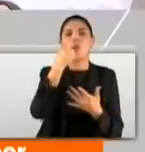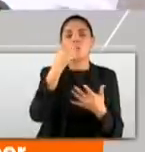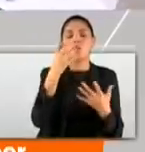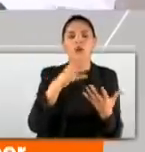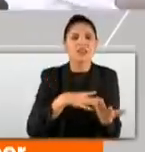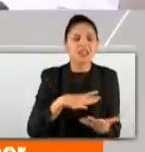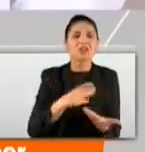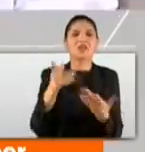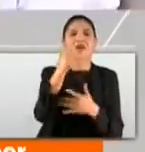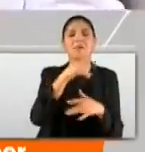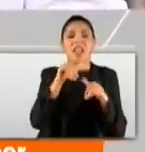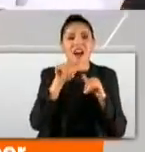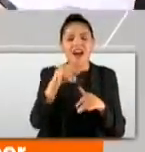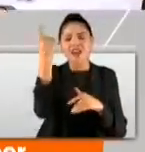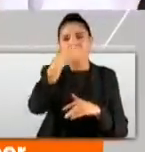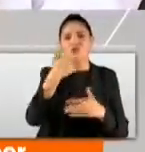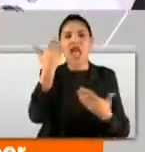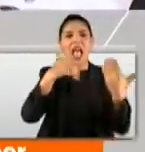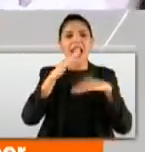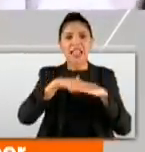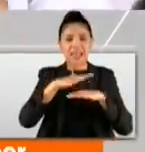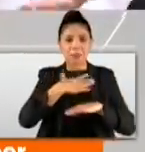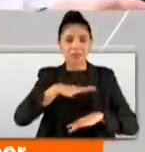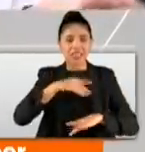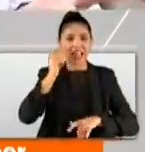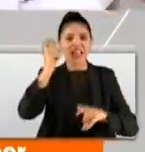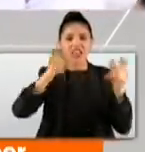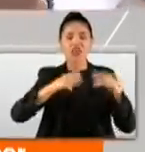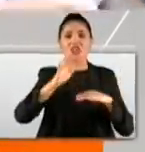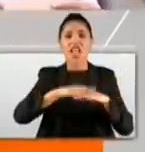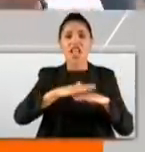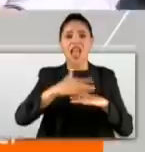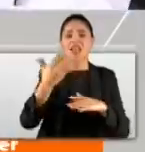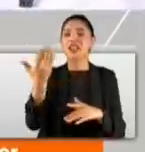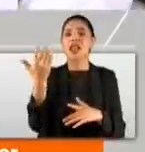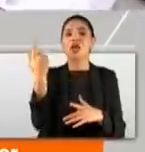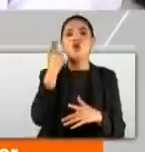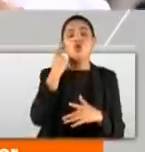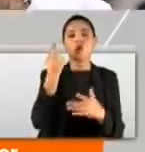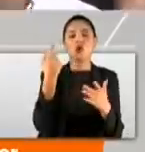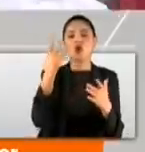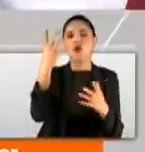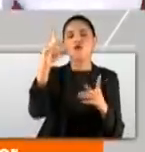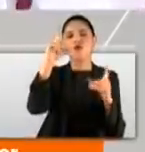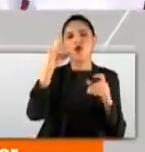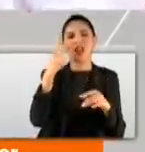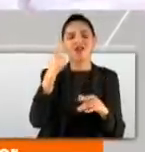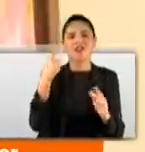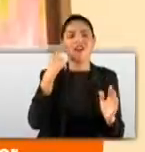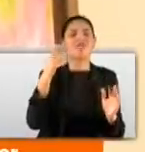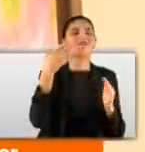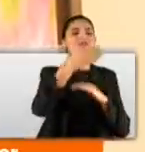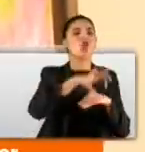dudağa sahip olmak. Öyle ki estetik yaptırmak isteyenler ellerine ünlülerin fotoğraflarını alıp estetisyenlere